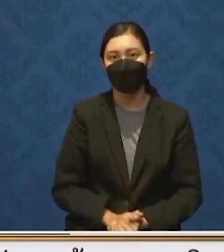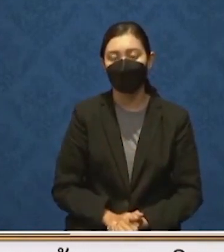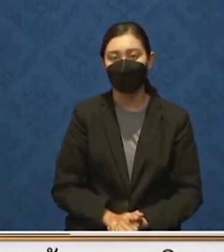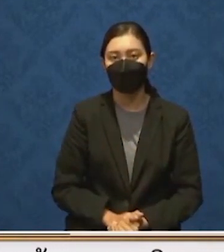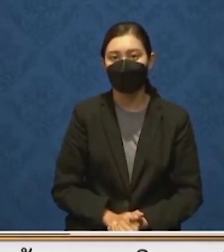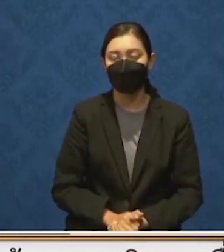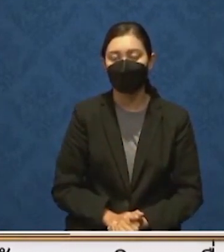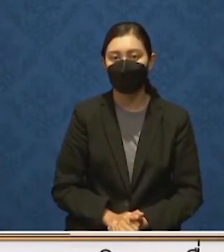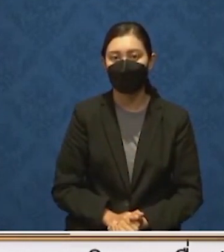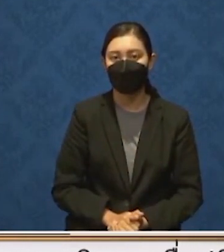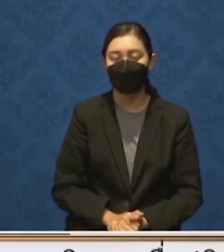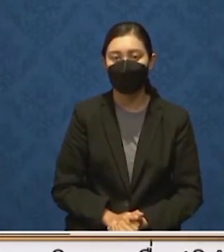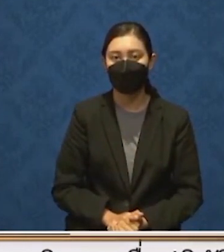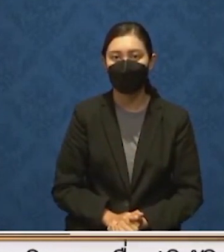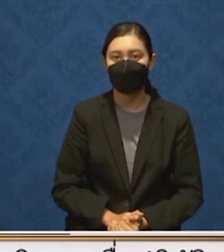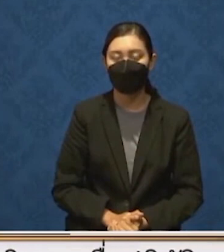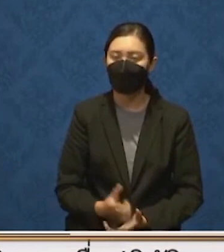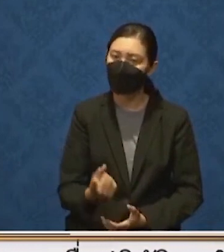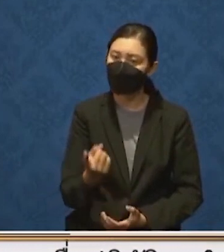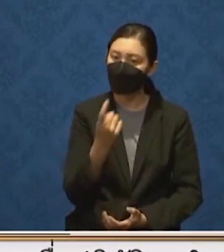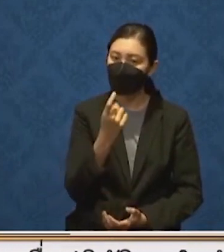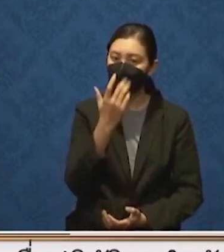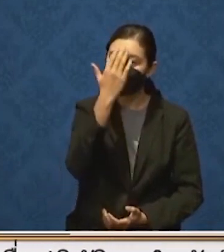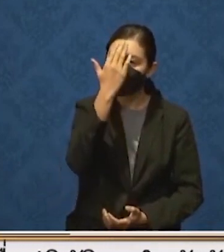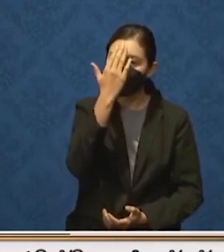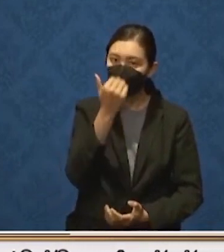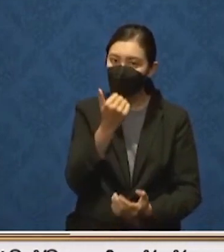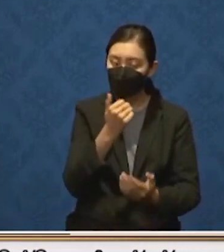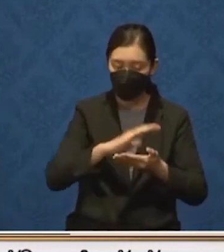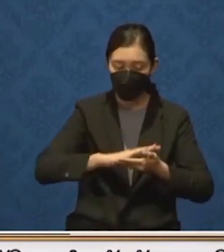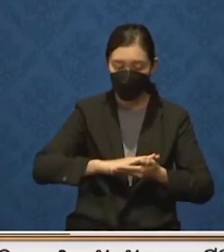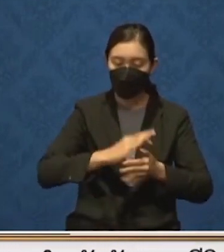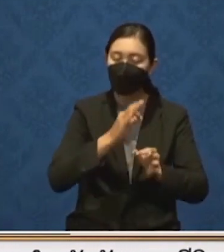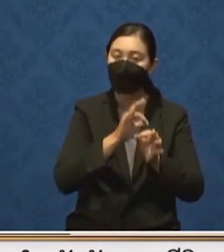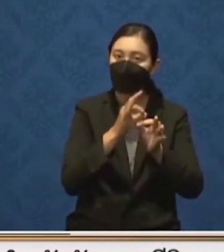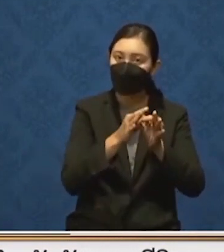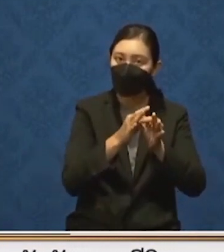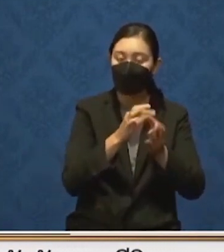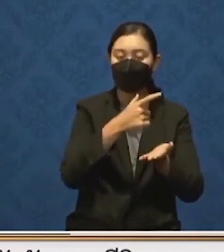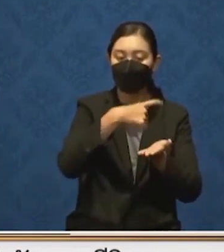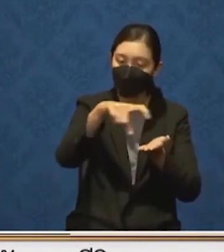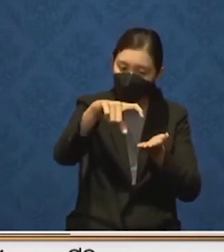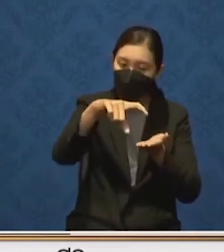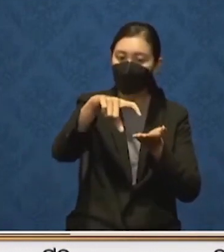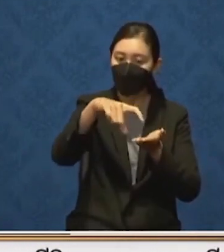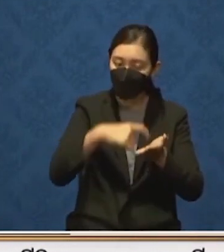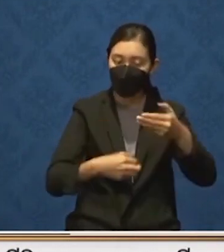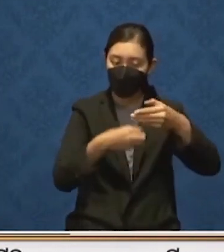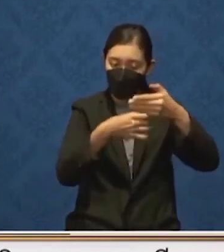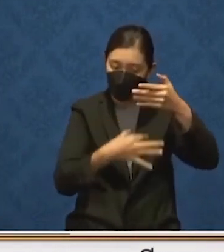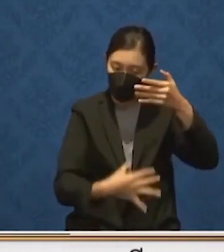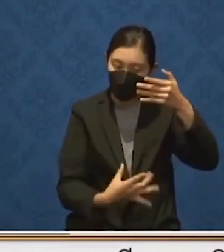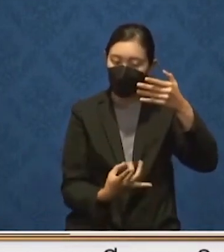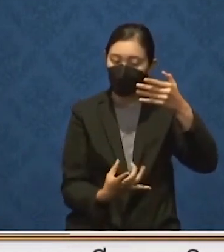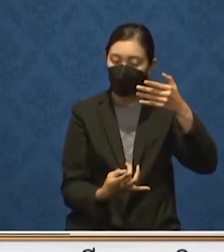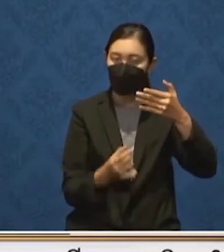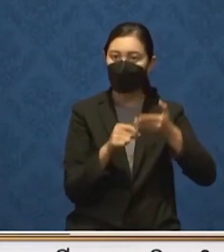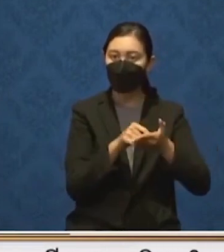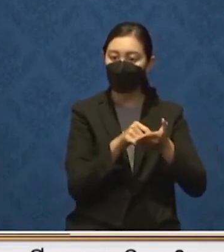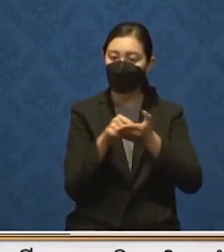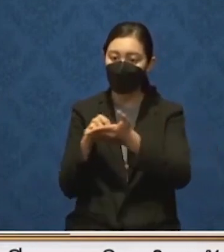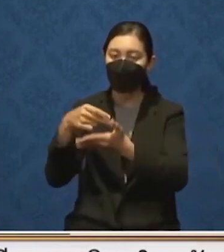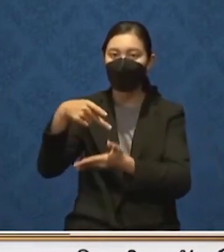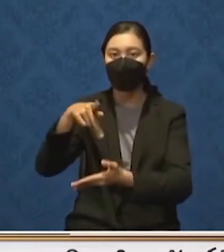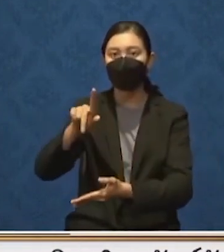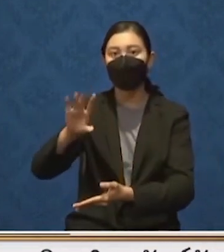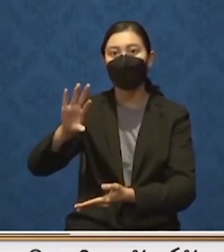zerเป็บญชทรัพยสนต่อพ.พ.ช. สำหรบผู้ตำหรตำหบ